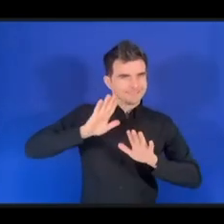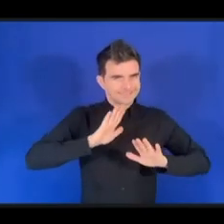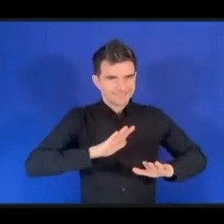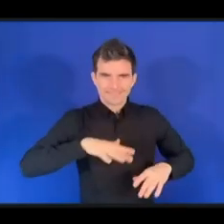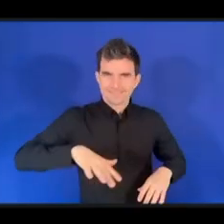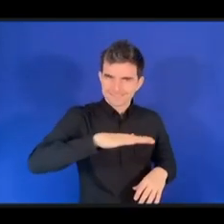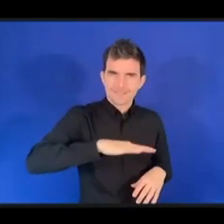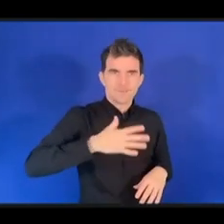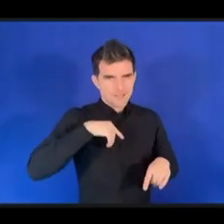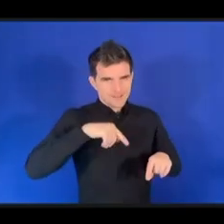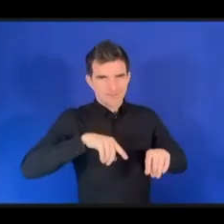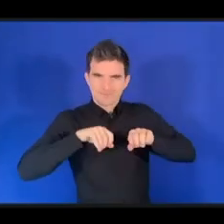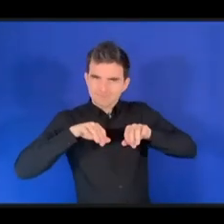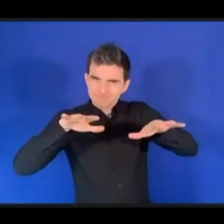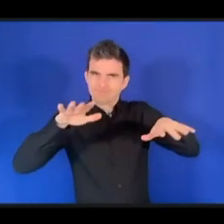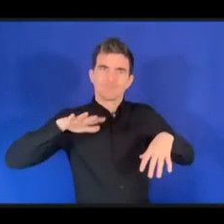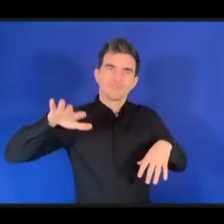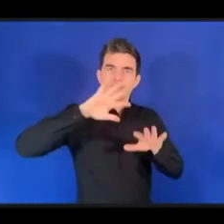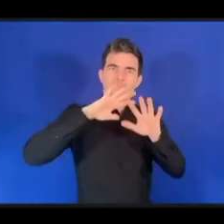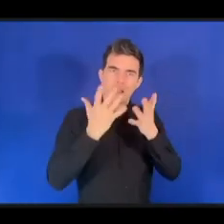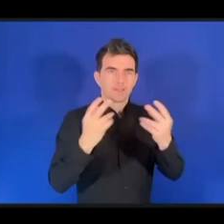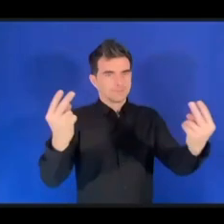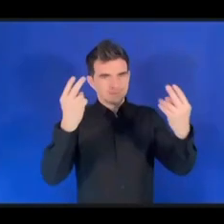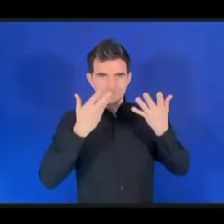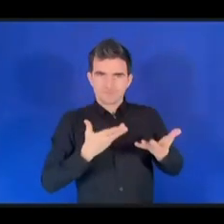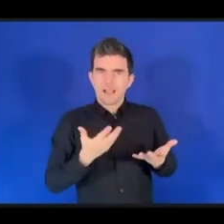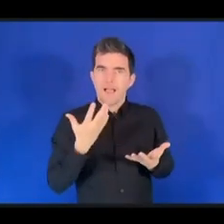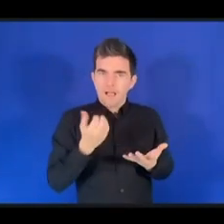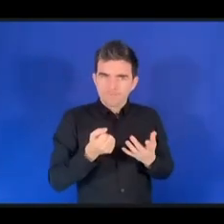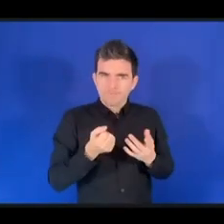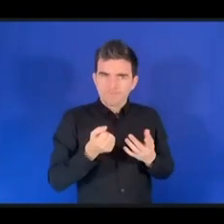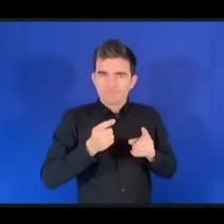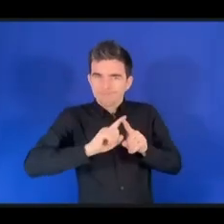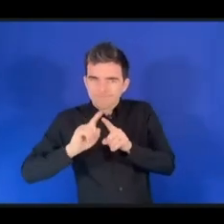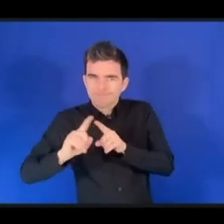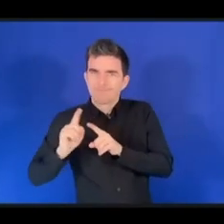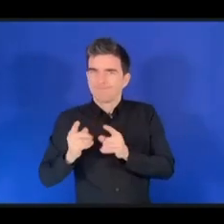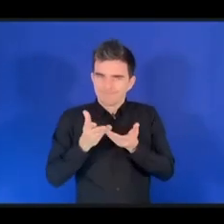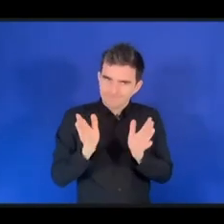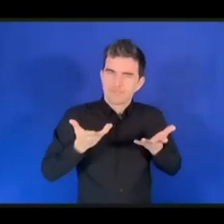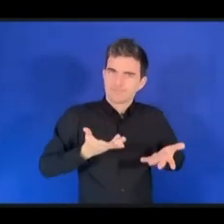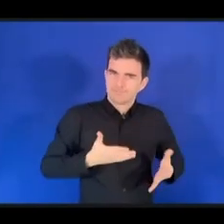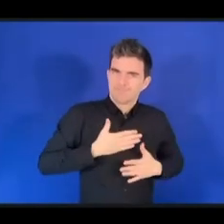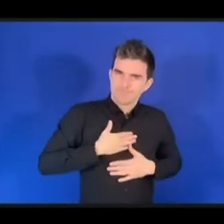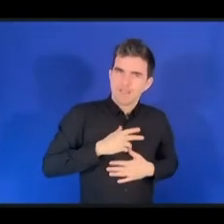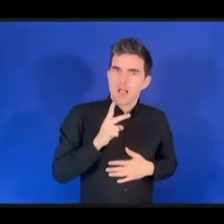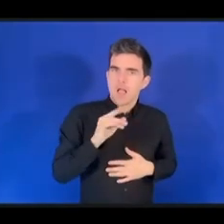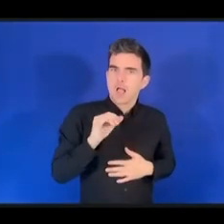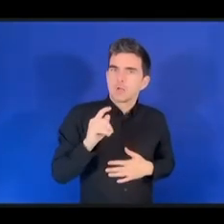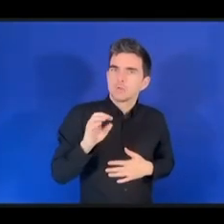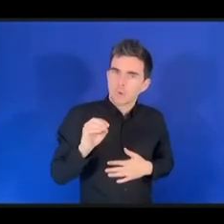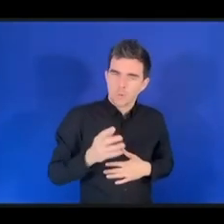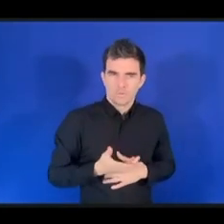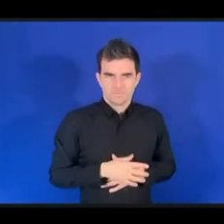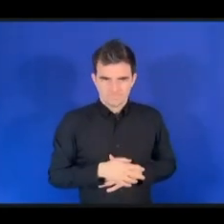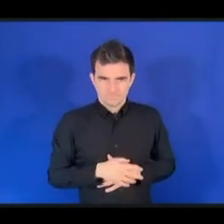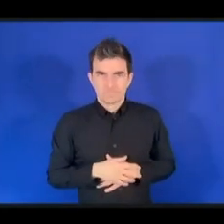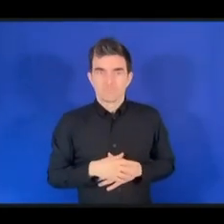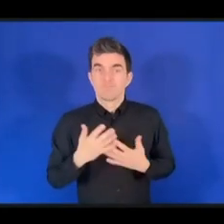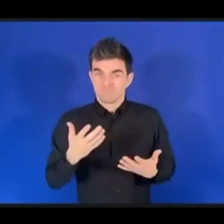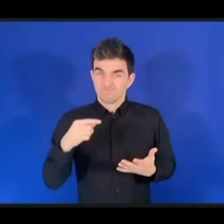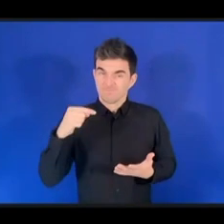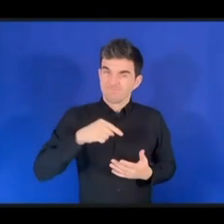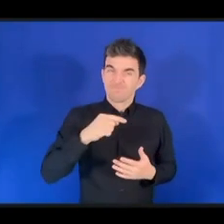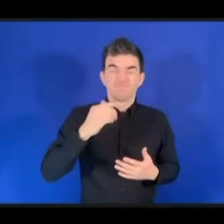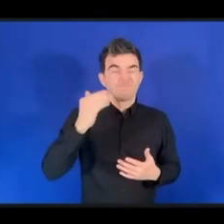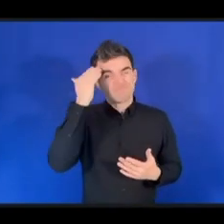ثقافتنا ونريد لكم ان تنظروا الى ثقافتنا من خلال كيوتو كما تعرفون فان كيوتو